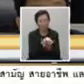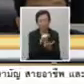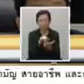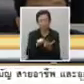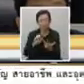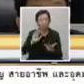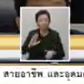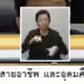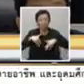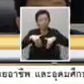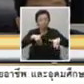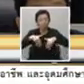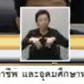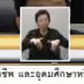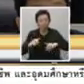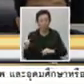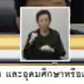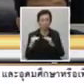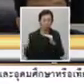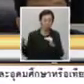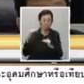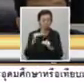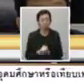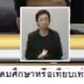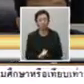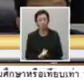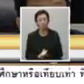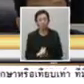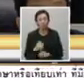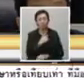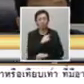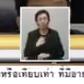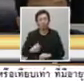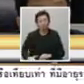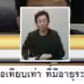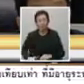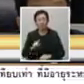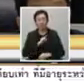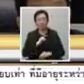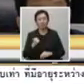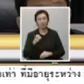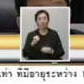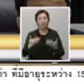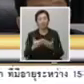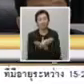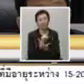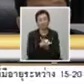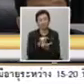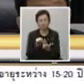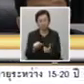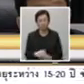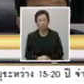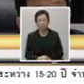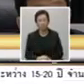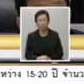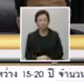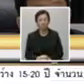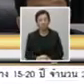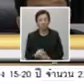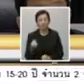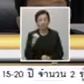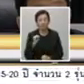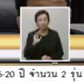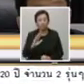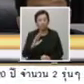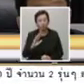ของประชาชนนะครับพระมหากษัตริย์ทรงใช้อำนาจแทนนะครับเพราะนั้นอำนาจอธิปไตยนี้ไม่ใช่ของ